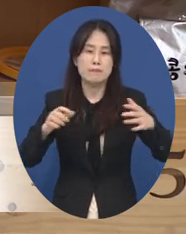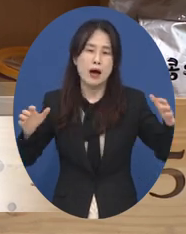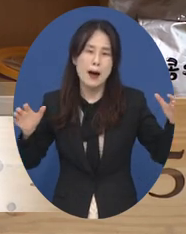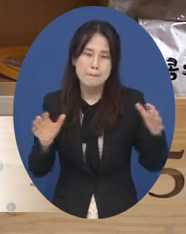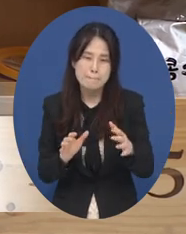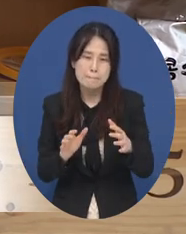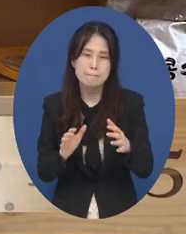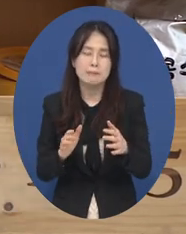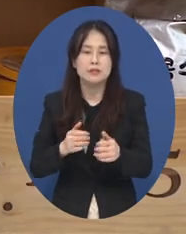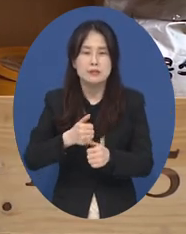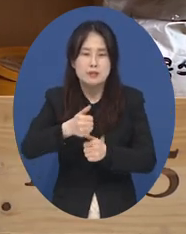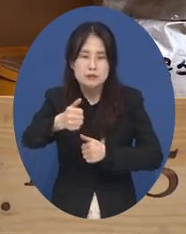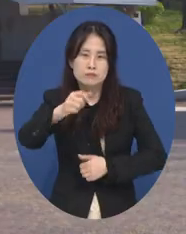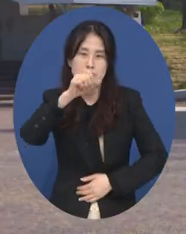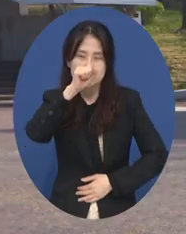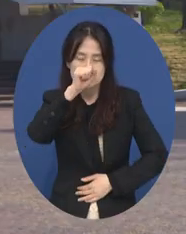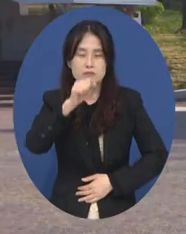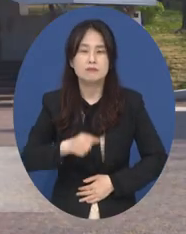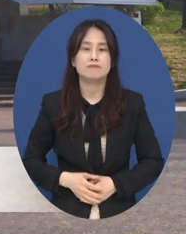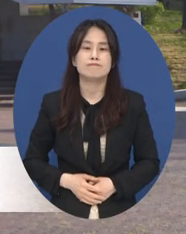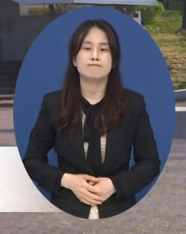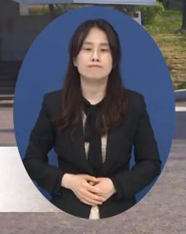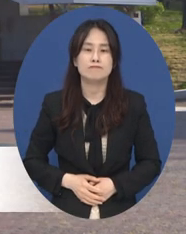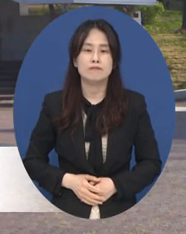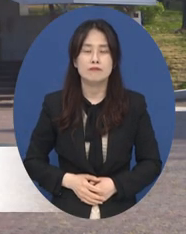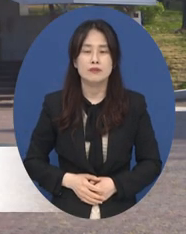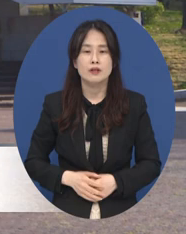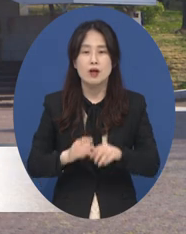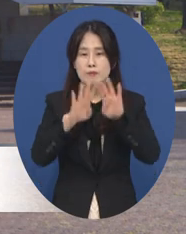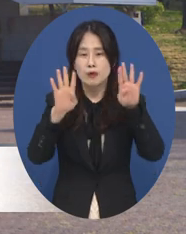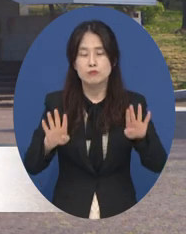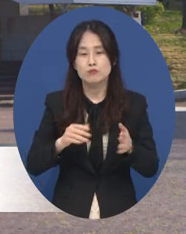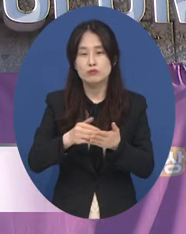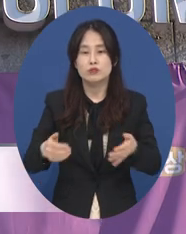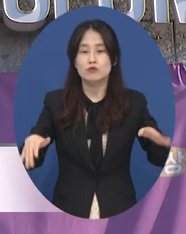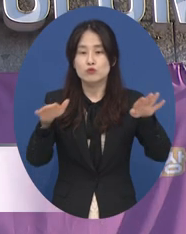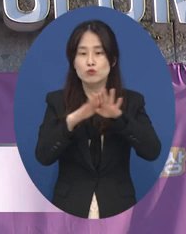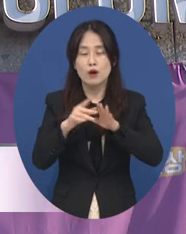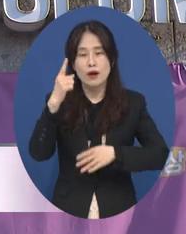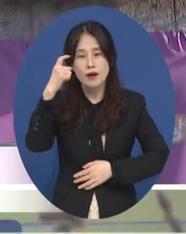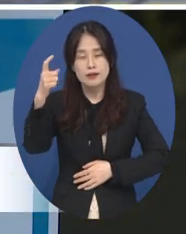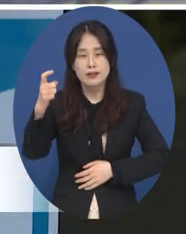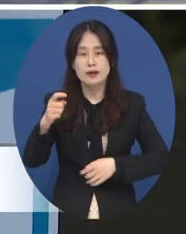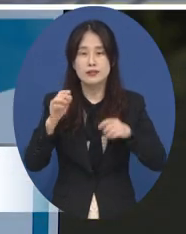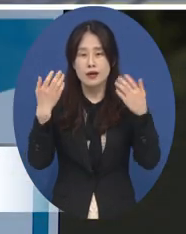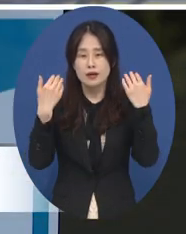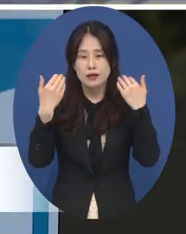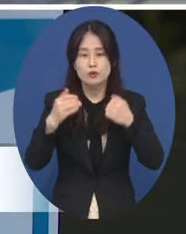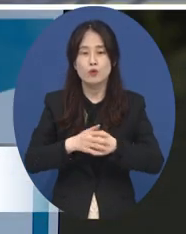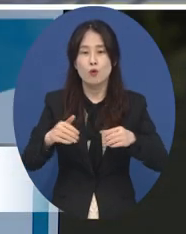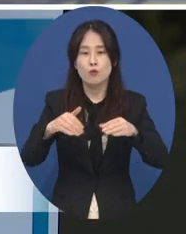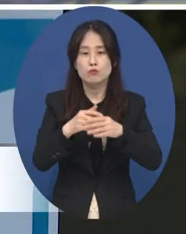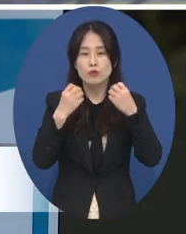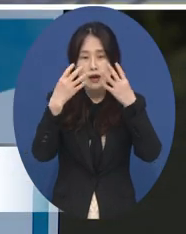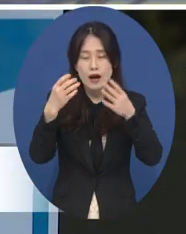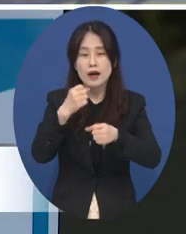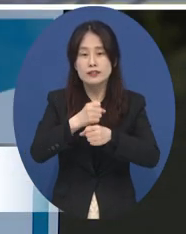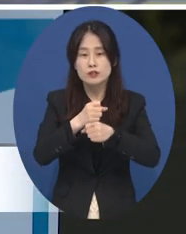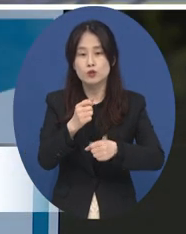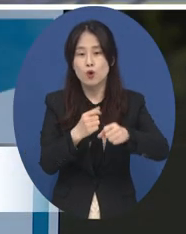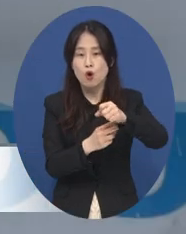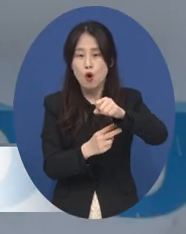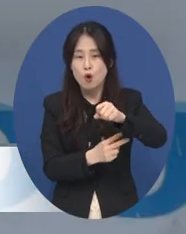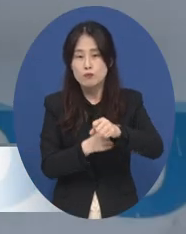함께 마음을 나눠서 좀 이겨냈으면 좋겠습니다. 경기도는 도립박물관과 미술관, 경기상상캠퍼스, 경기문화창조허브,